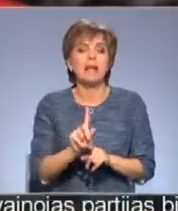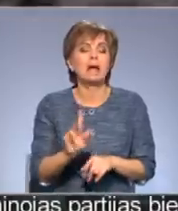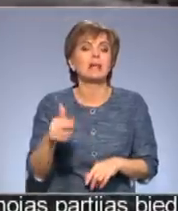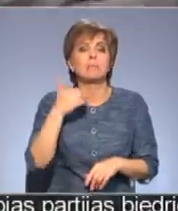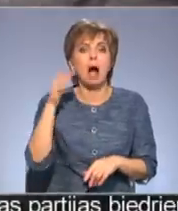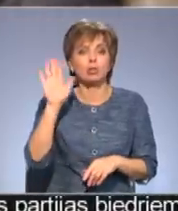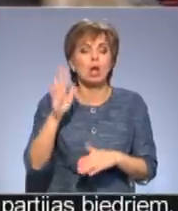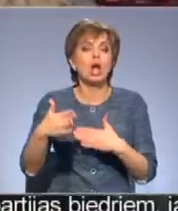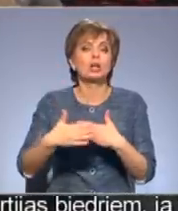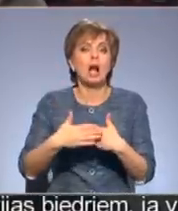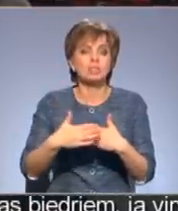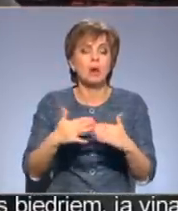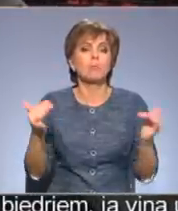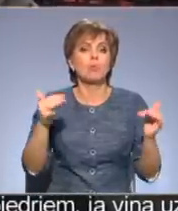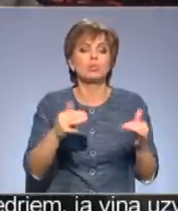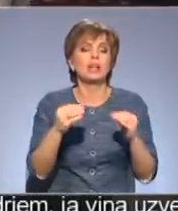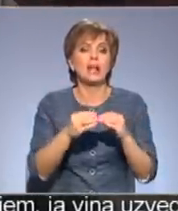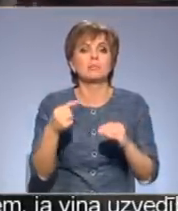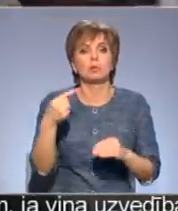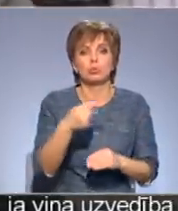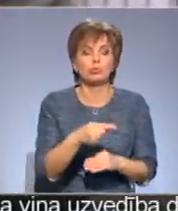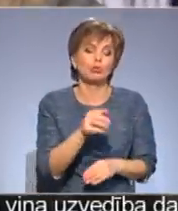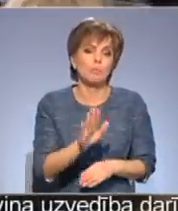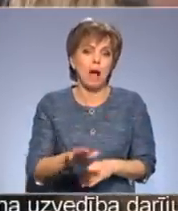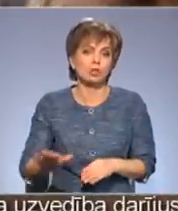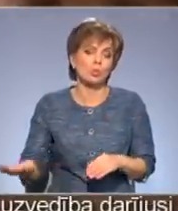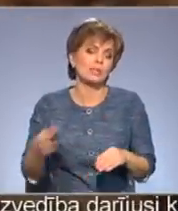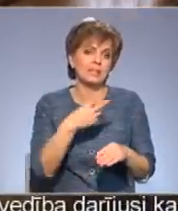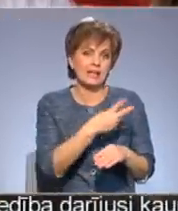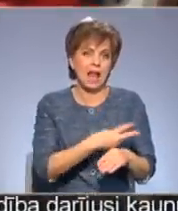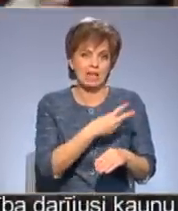plānots pulcēt jau 10 000 mazo skrējēju. Kārlis Roķis, Tomas Zbeķeris, Latvijas televīzija.